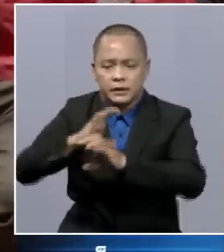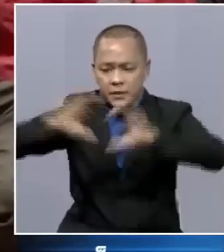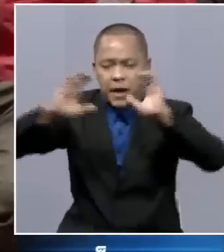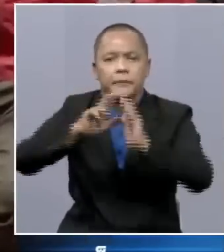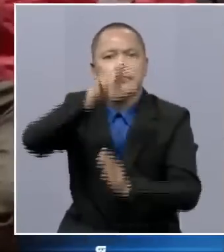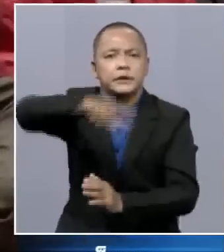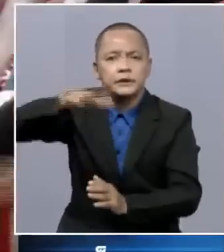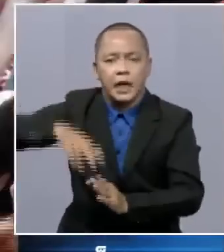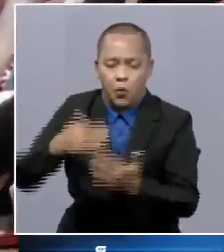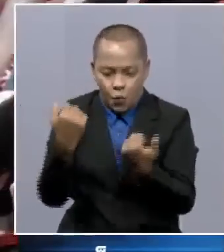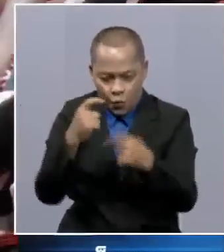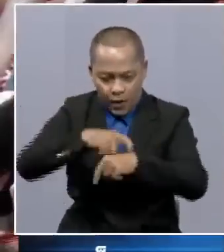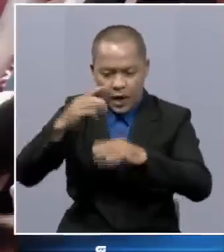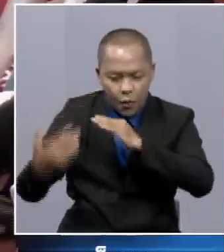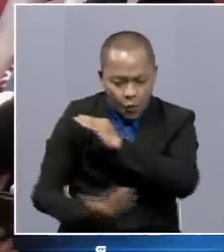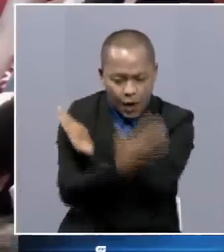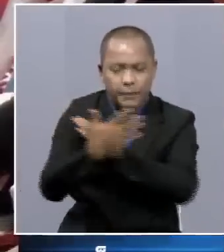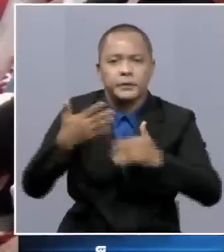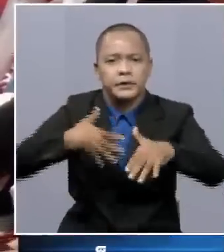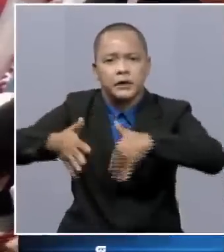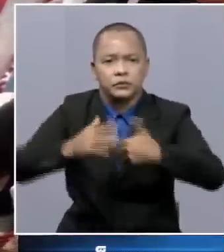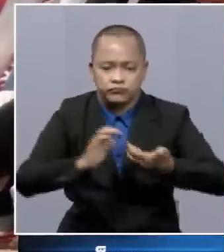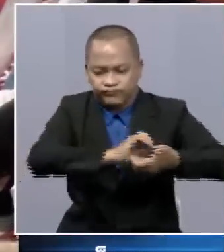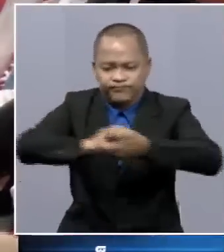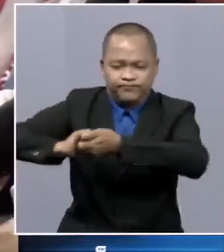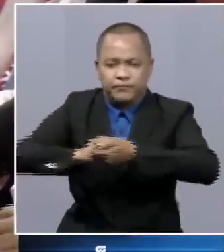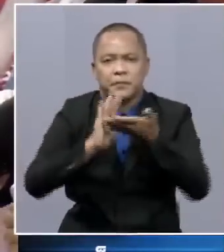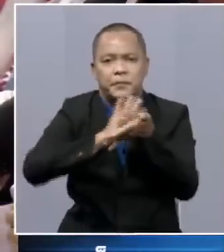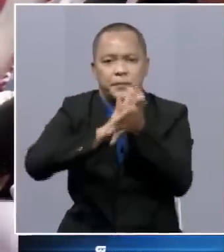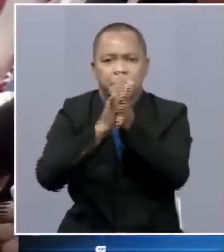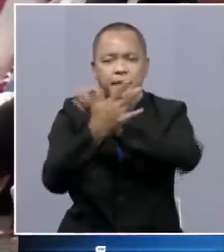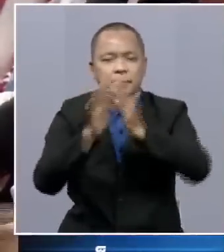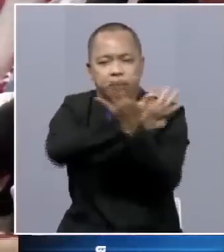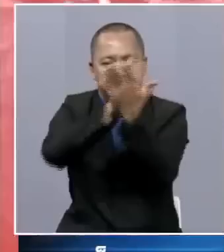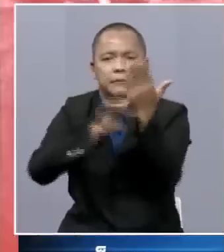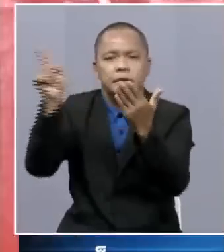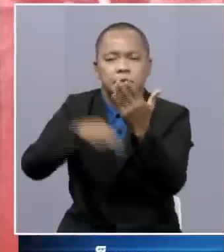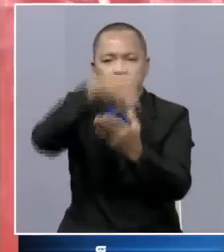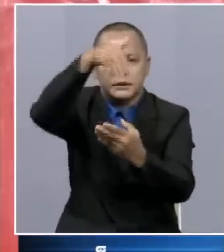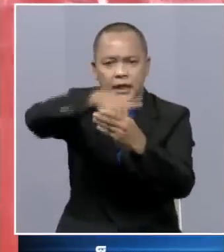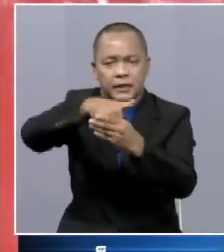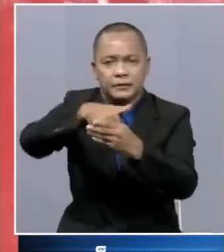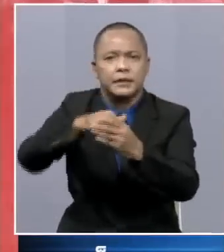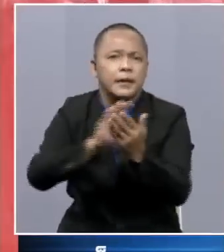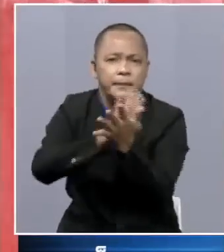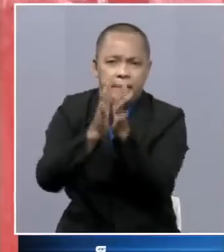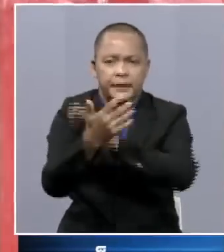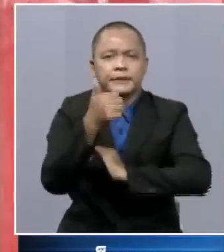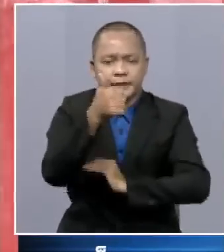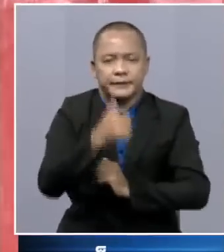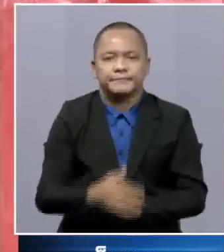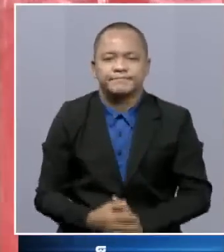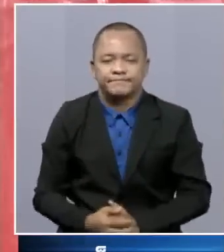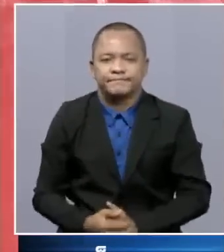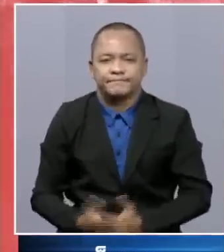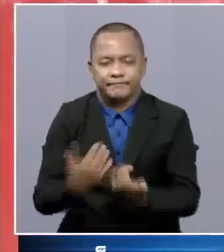แล้วก็บอกว่าถึงเวลาแล้วที่จะขอโอกาสจากประชาชนพันหนึกกำลังกันเปลี่ยนแปลงประเทศสู่การเลือกตั้งครั้งประวัติศาสตร์ในไม่ช้านี ้